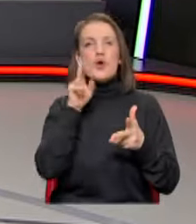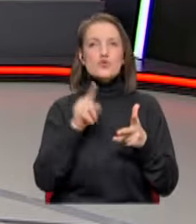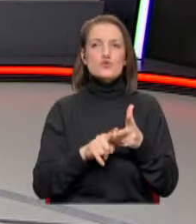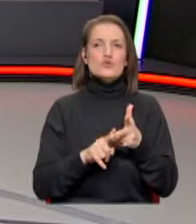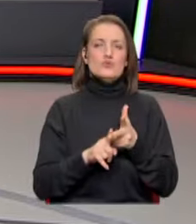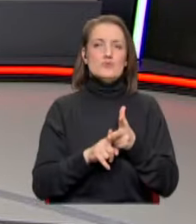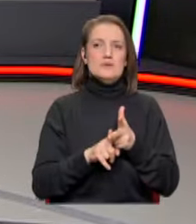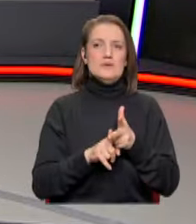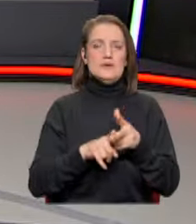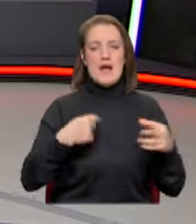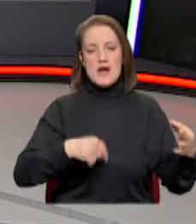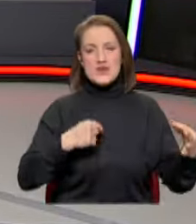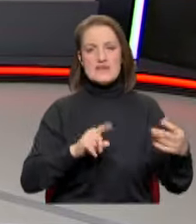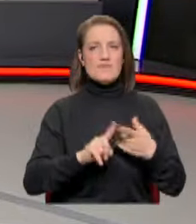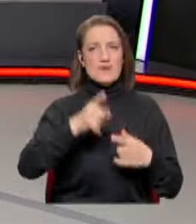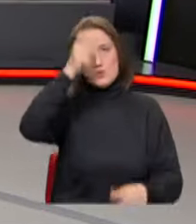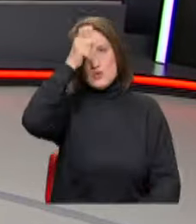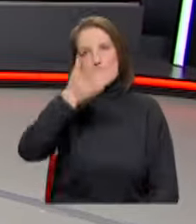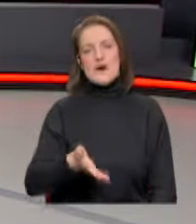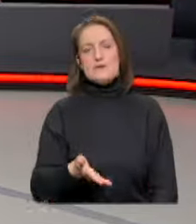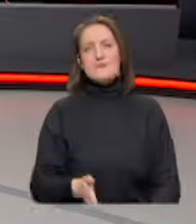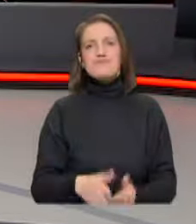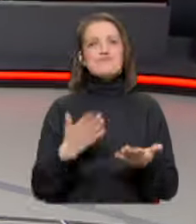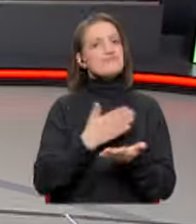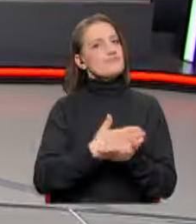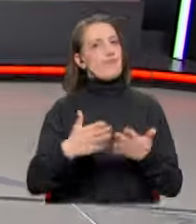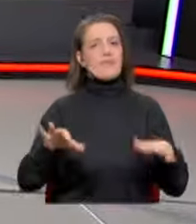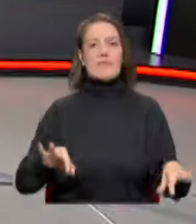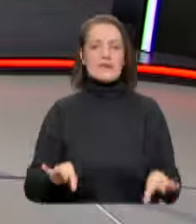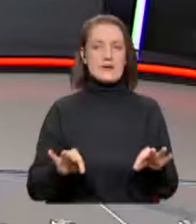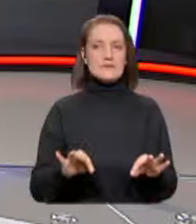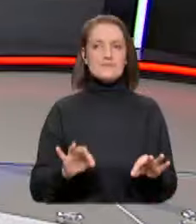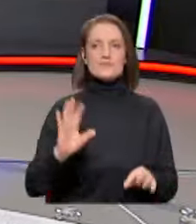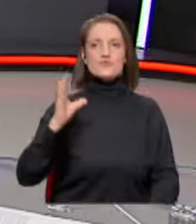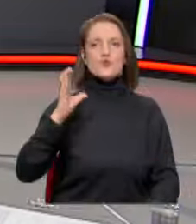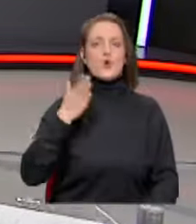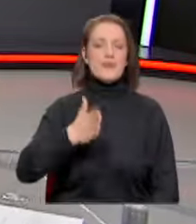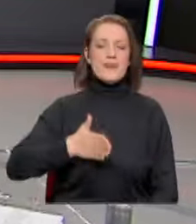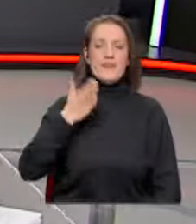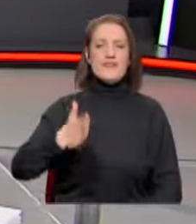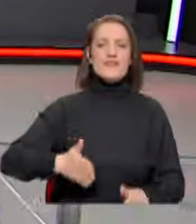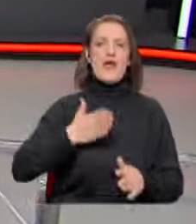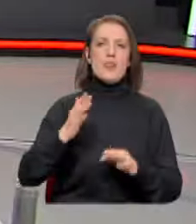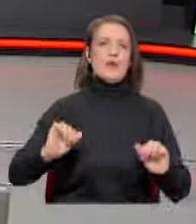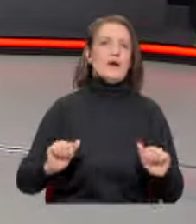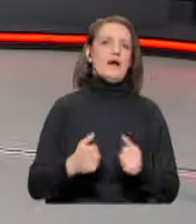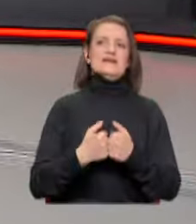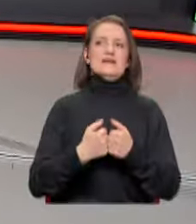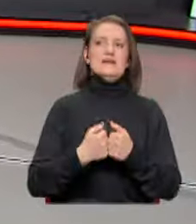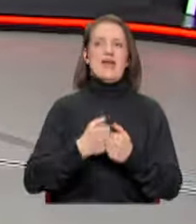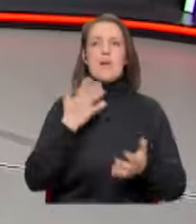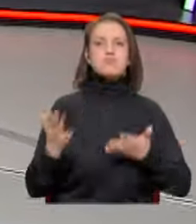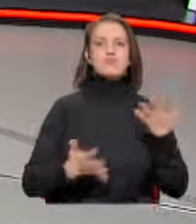Eee arjantin ve Türkiye var Evet efendim devam ediyoruz Çorlu tren faciası